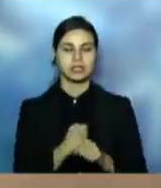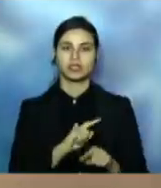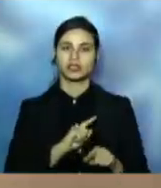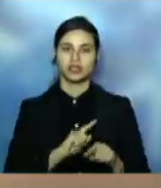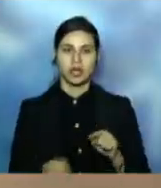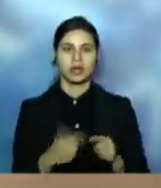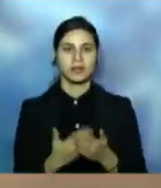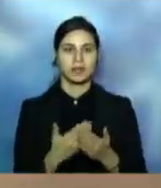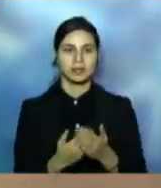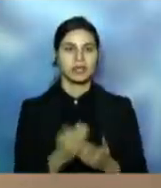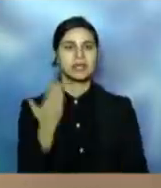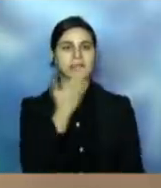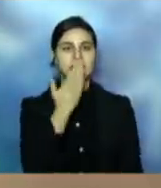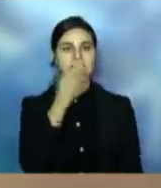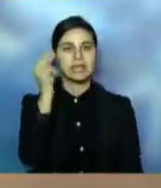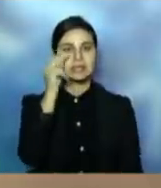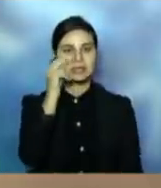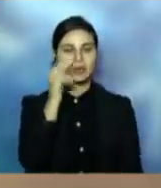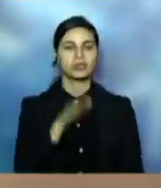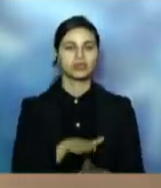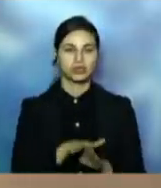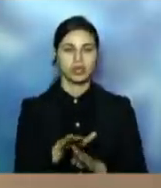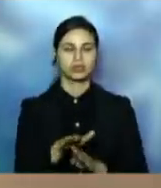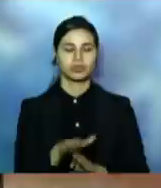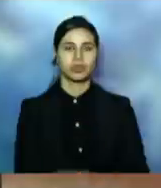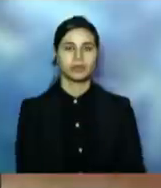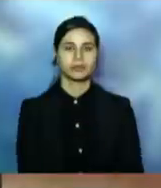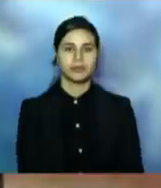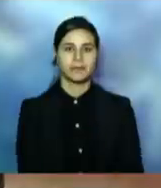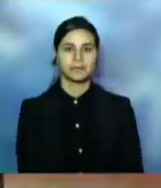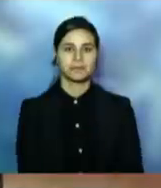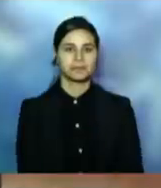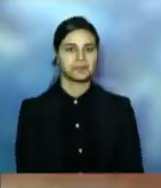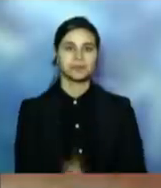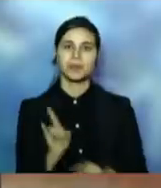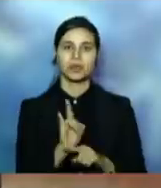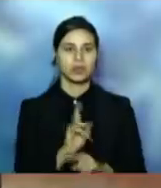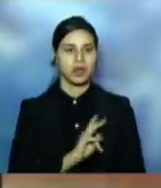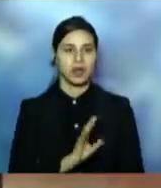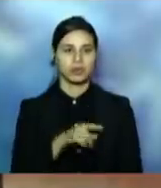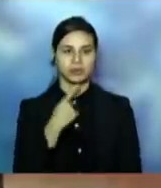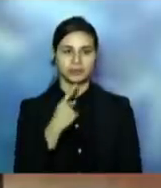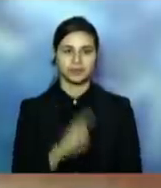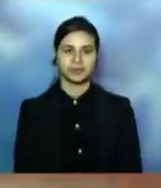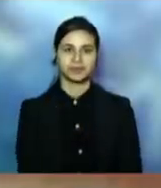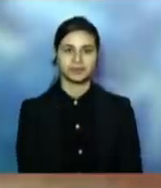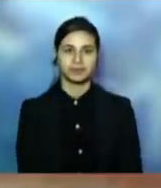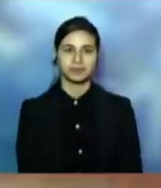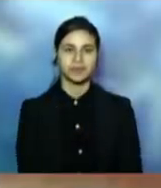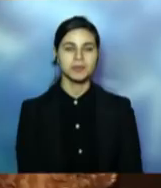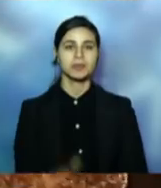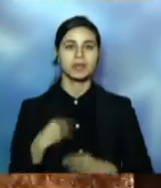ჩქარა, მეცადინებს, შეასრულებს, არ იტყვილება. პრომეტად